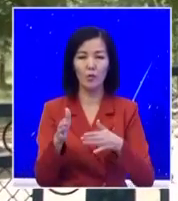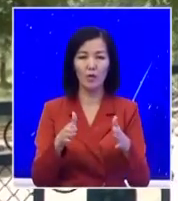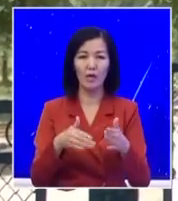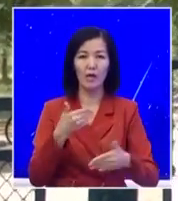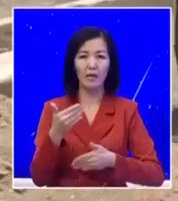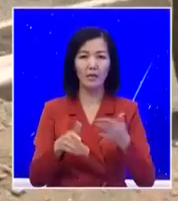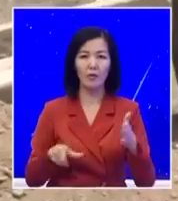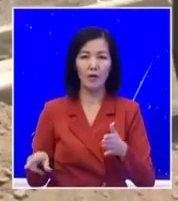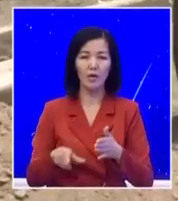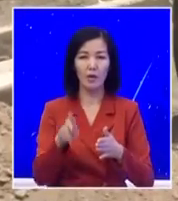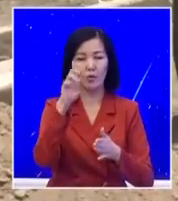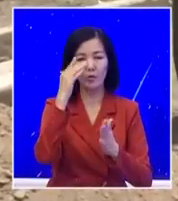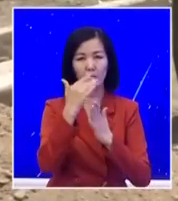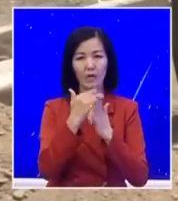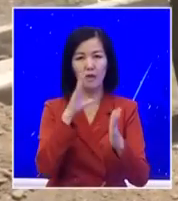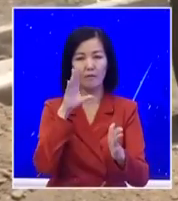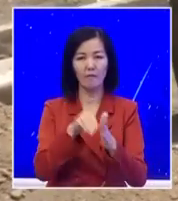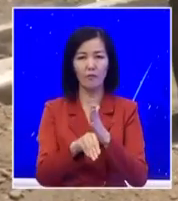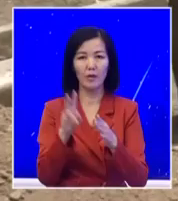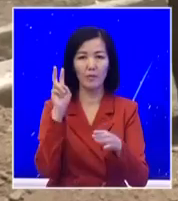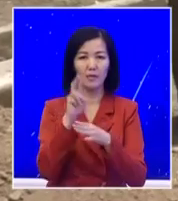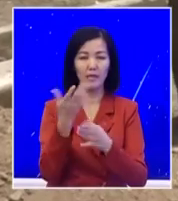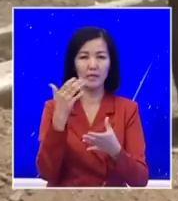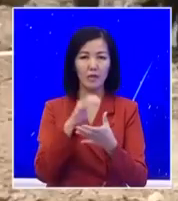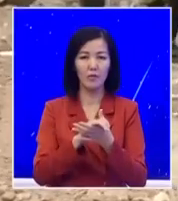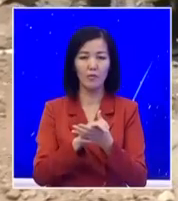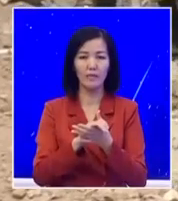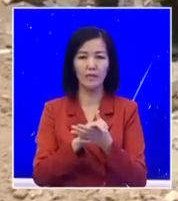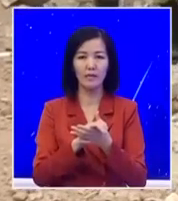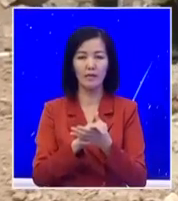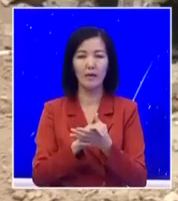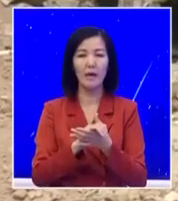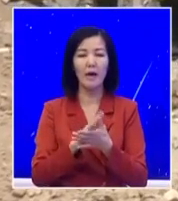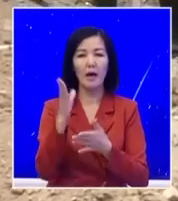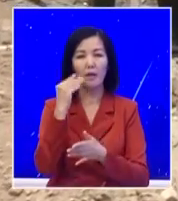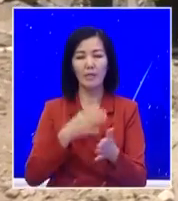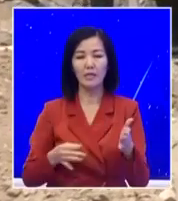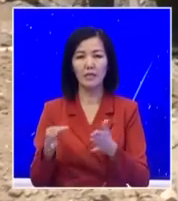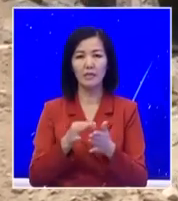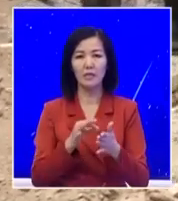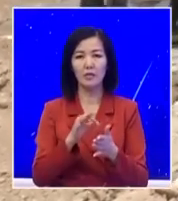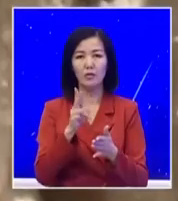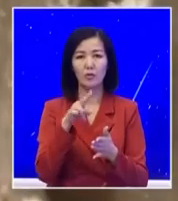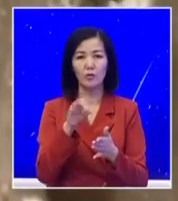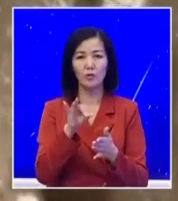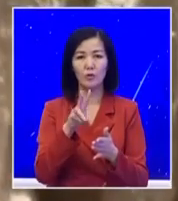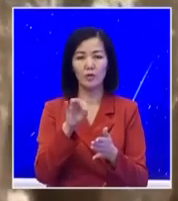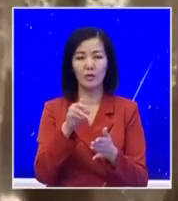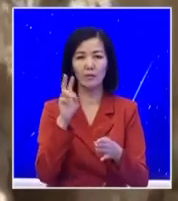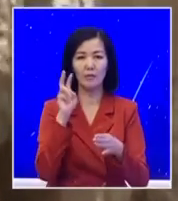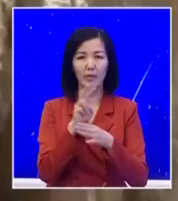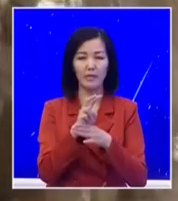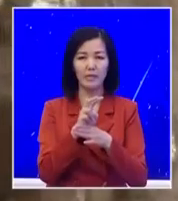ходом реализации госпрограммы в ходе рабочей поездки ознакомился секретарь маслихата Алматинской области Султан Дусембинов. Он посетил